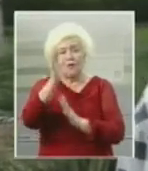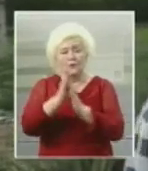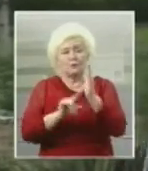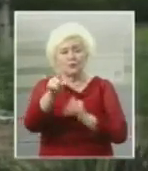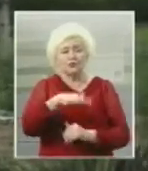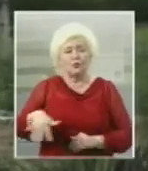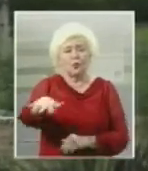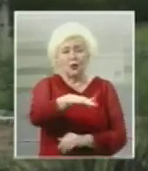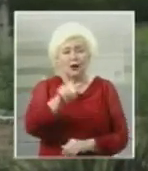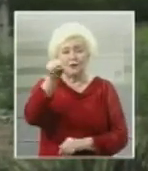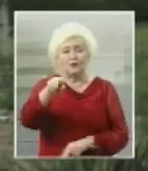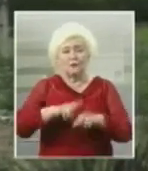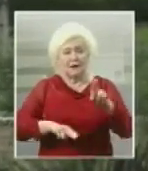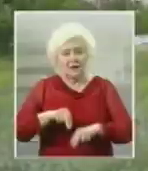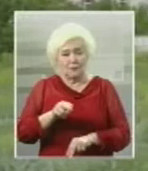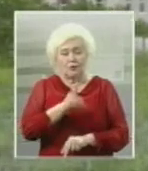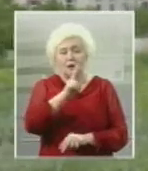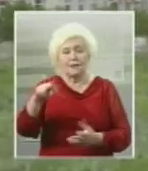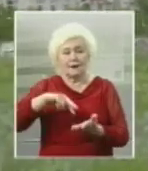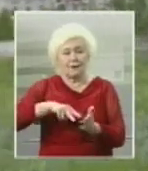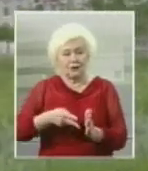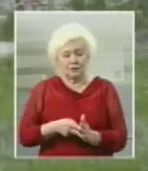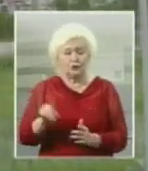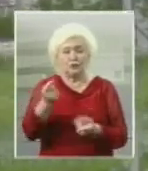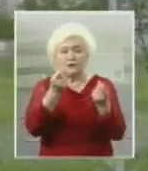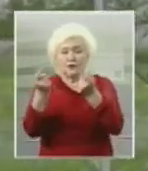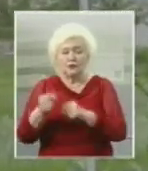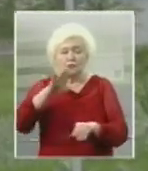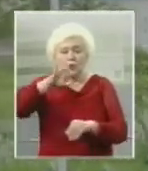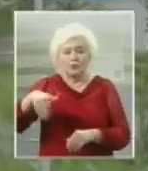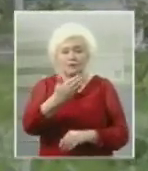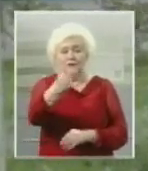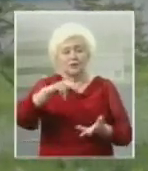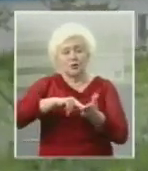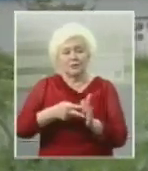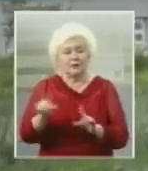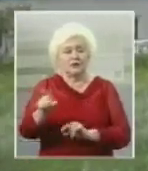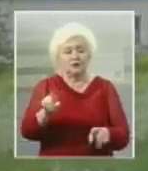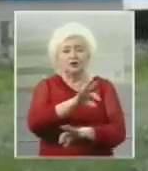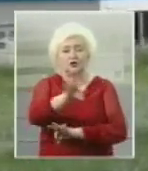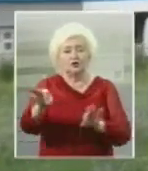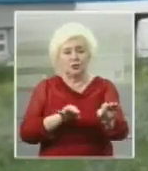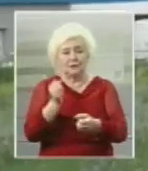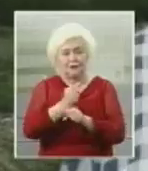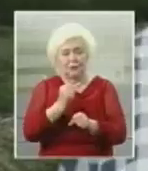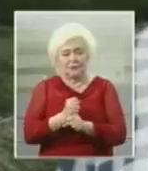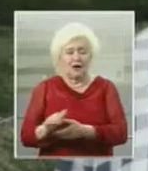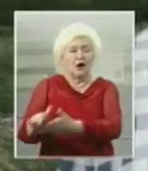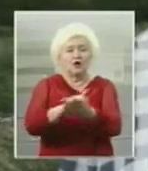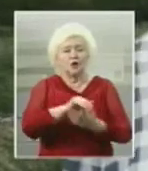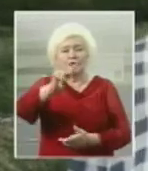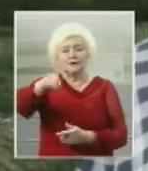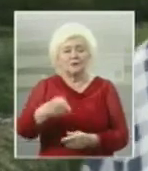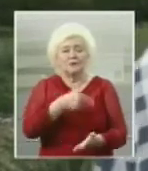дубовому цьому гаю оця забудівля, яка планується. І трохи після цього спланувати, що нам робити. Громадськість вимагає, щоб